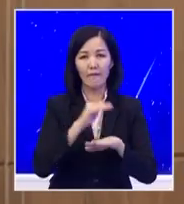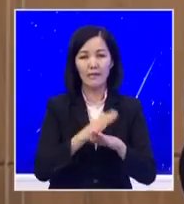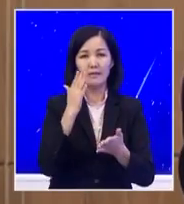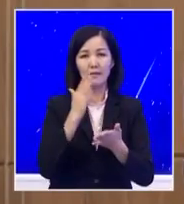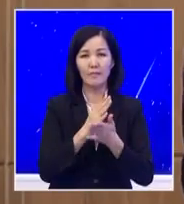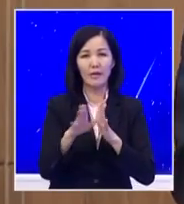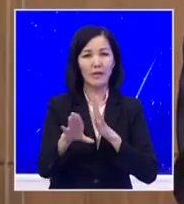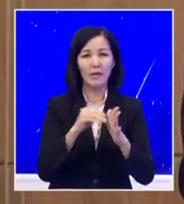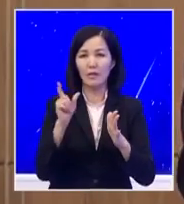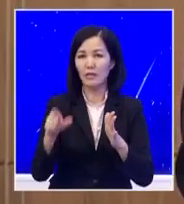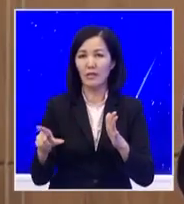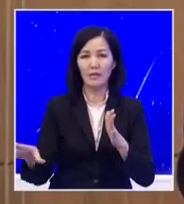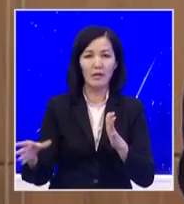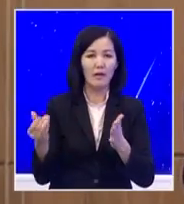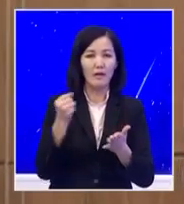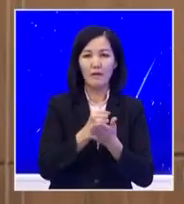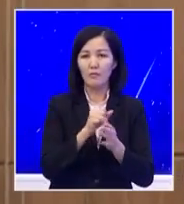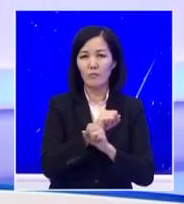депутаттығына кандидат бола алмайды.